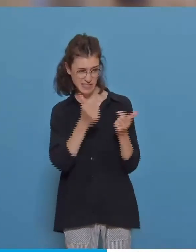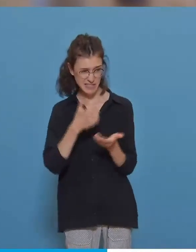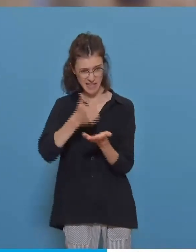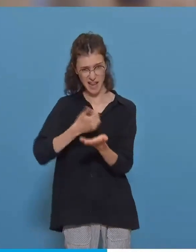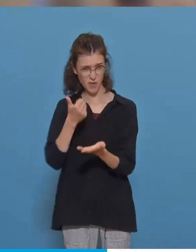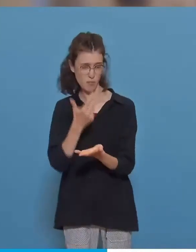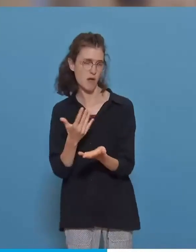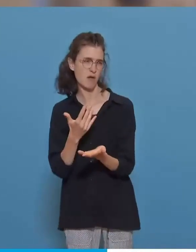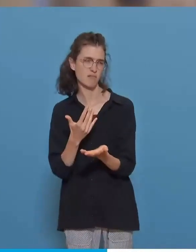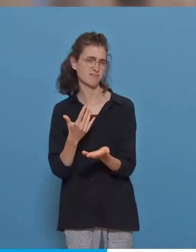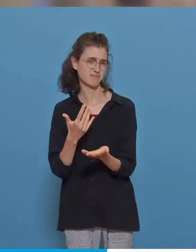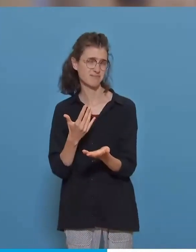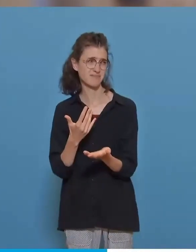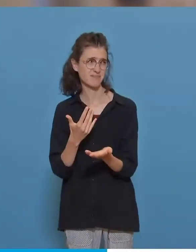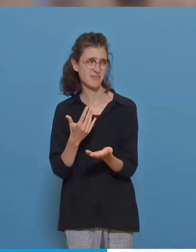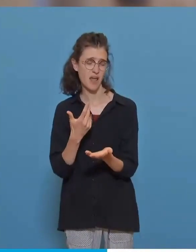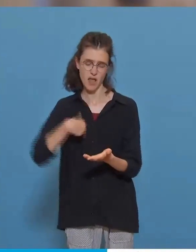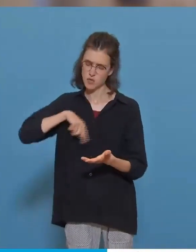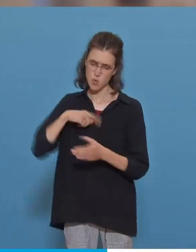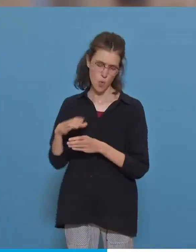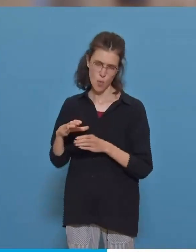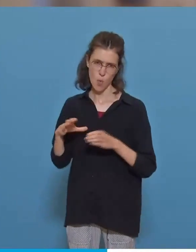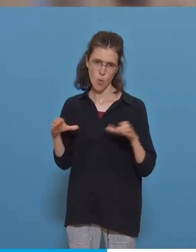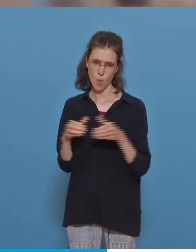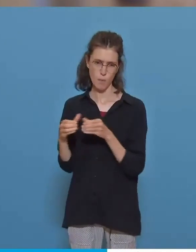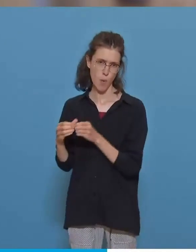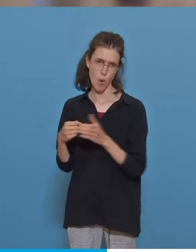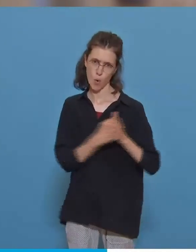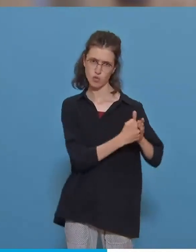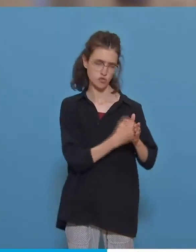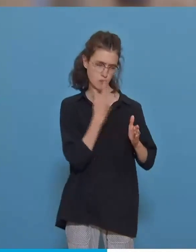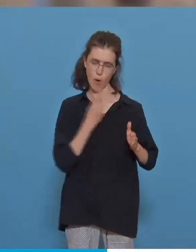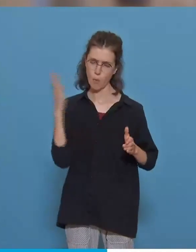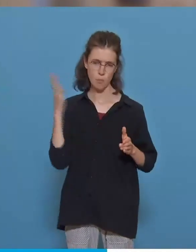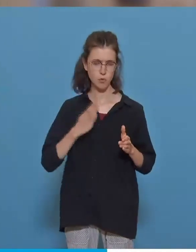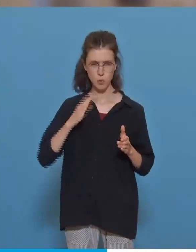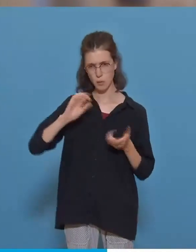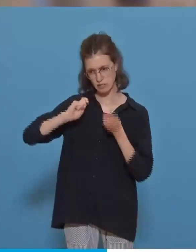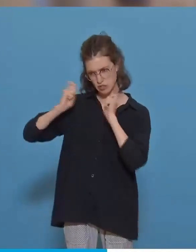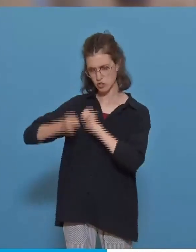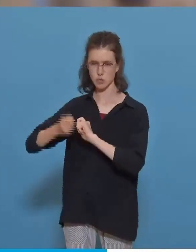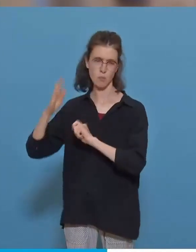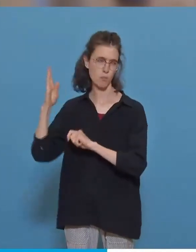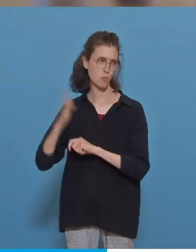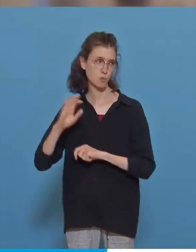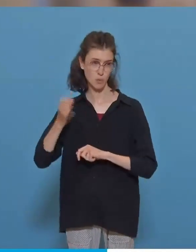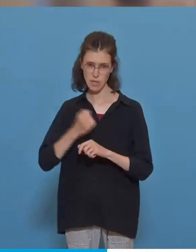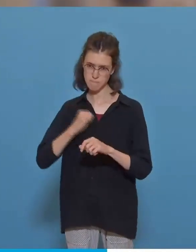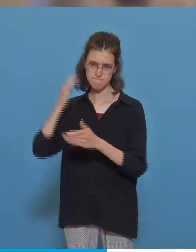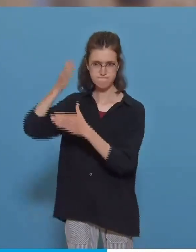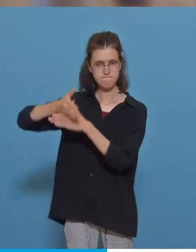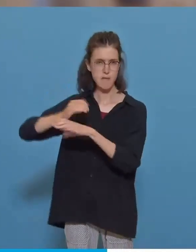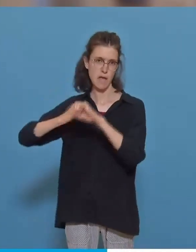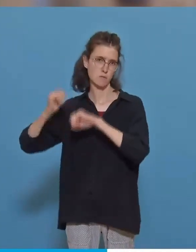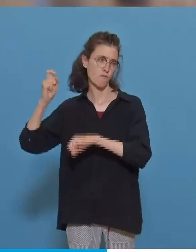faut agir sur le pouvoir d'achat des Nantaises et des Nantais, et les fonctionnaires de notre territoire font partie justement de ces Nantais sur